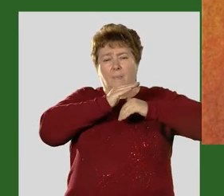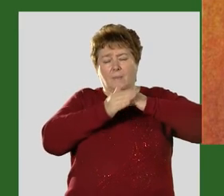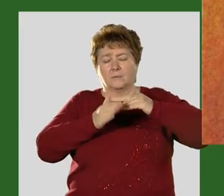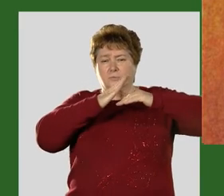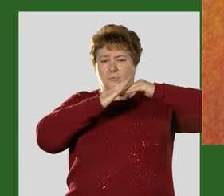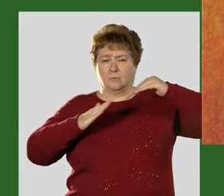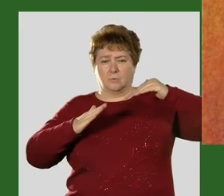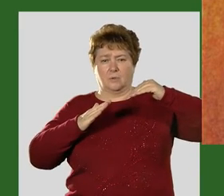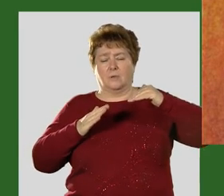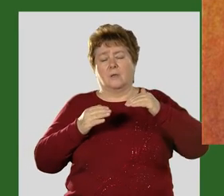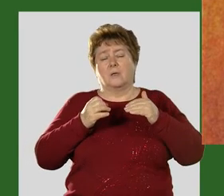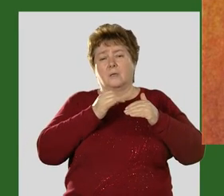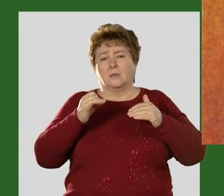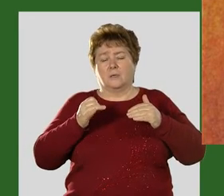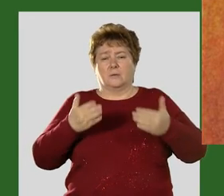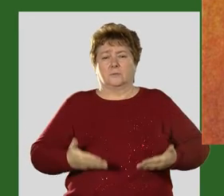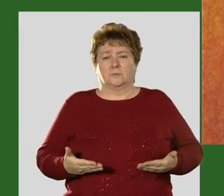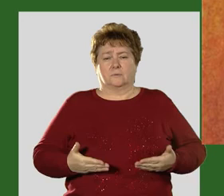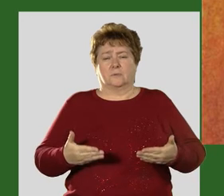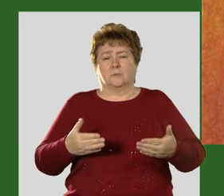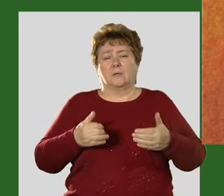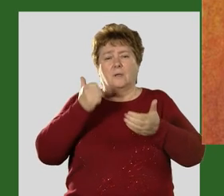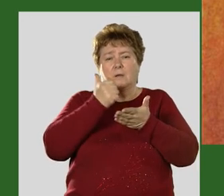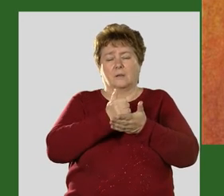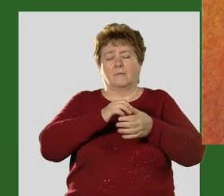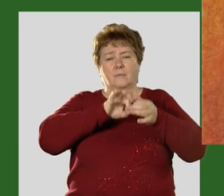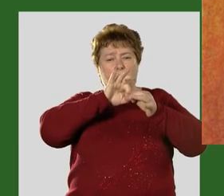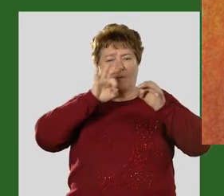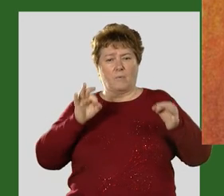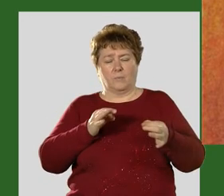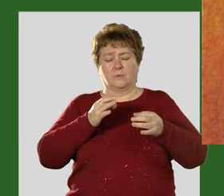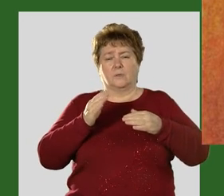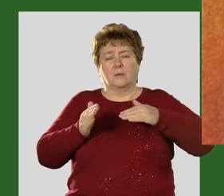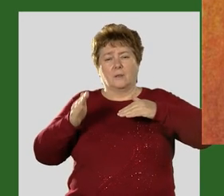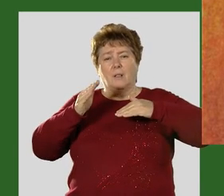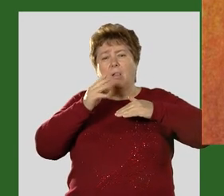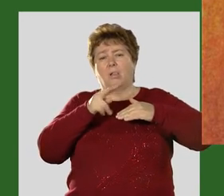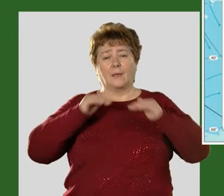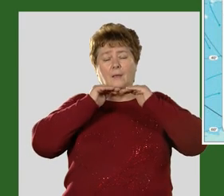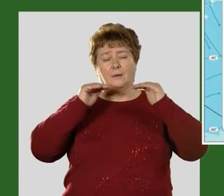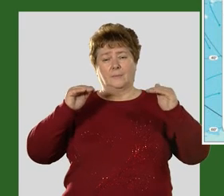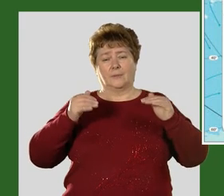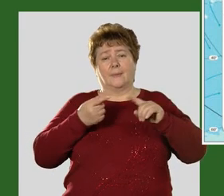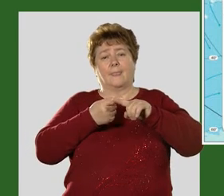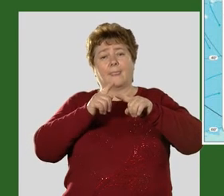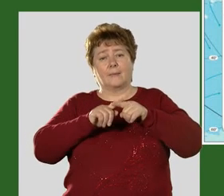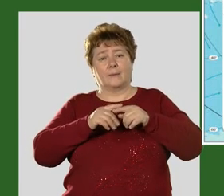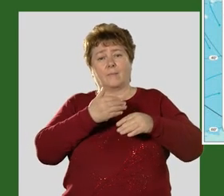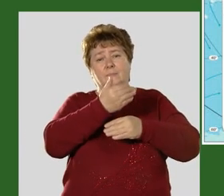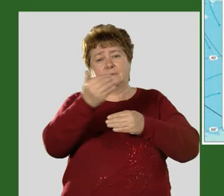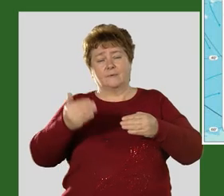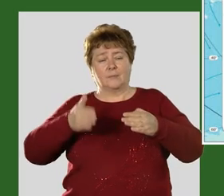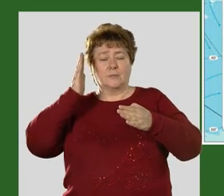материкового склона, и органических, главным образом на ложе. Ребята, на этом мы с